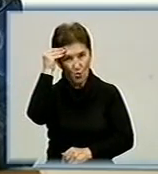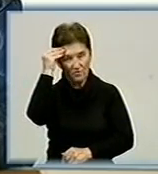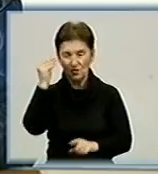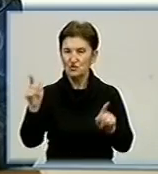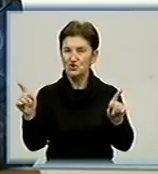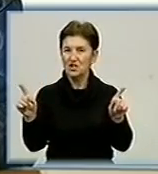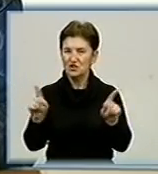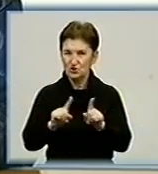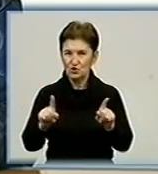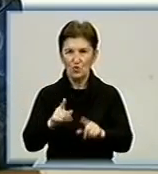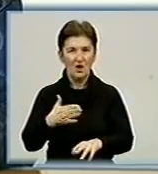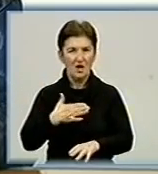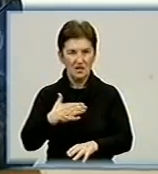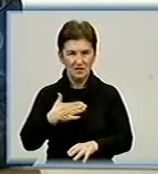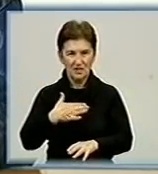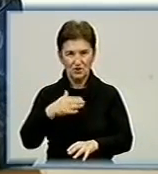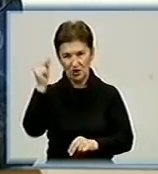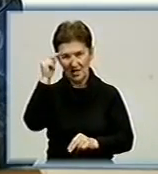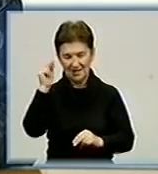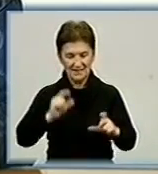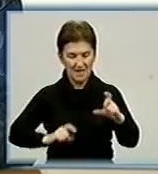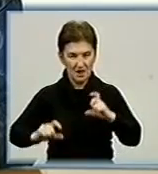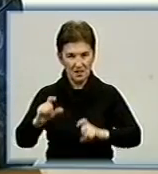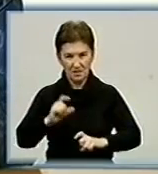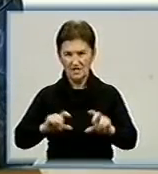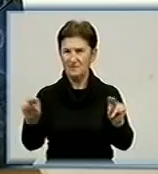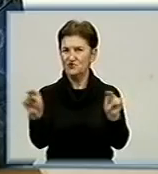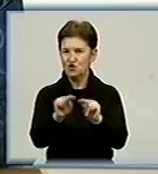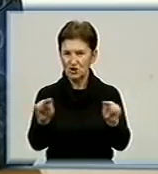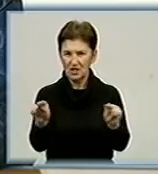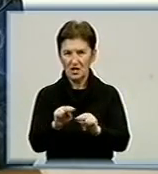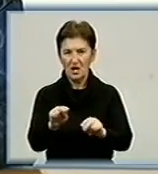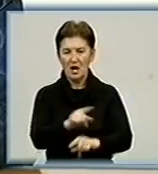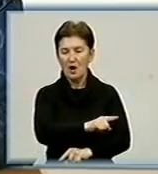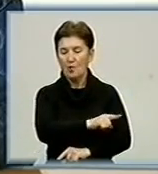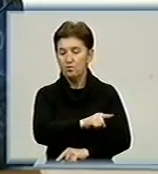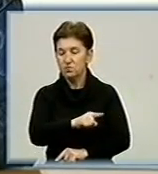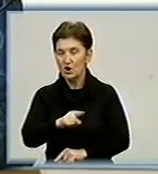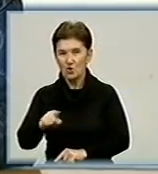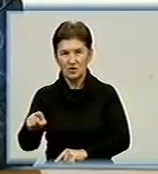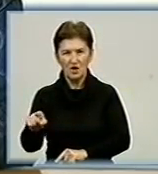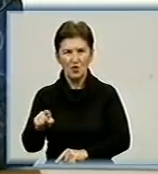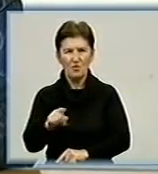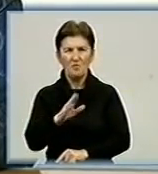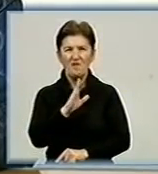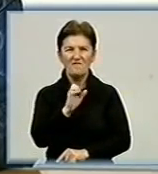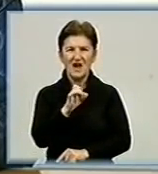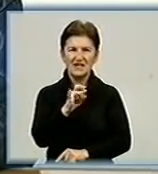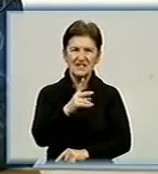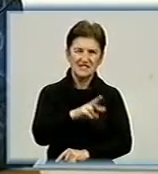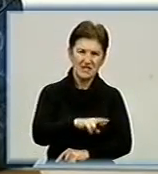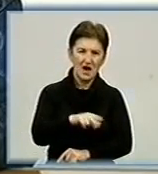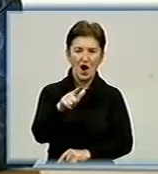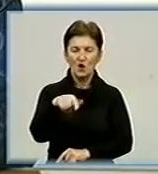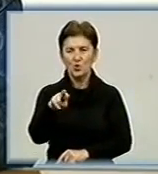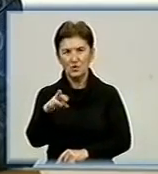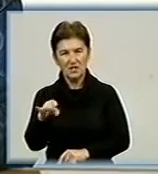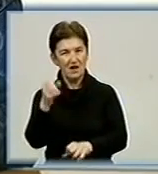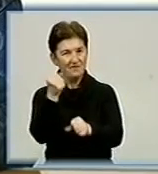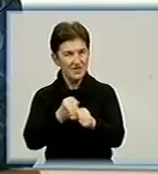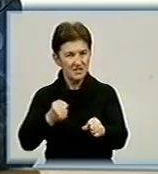наші заклади освіти, учні, вчителі протягом вересня-грудня відпрацювали